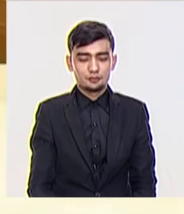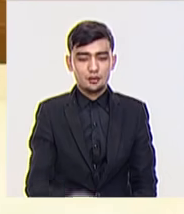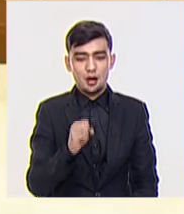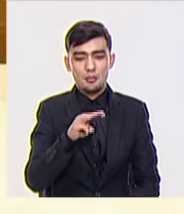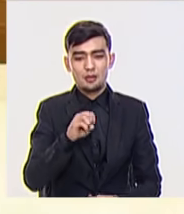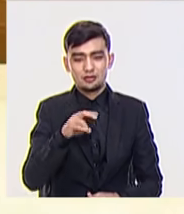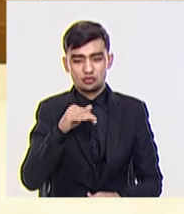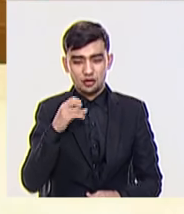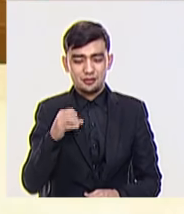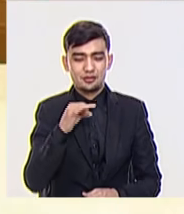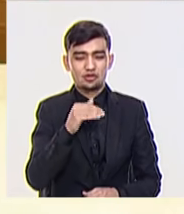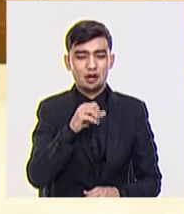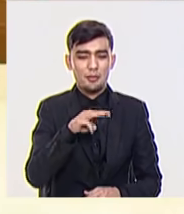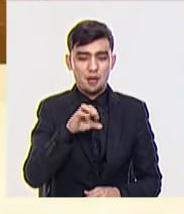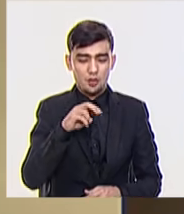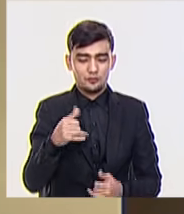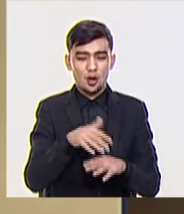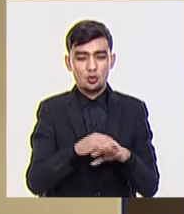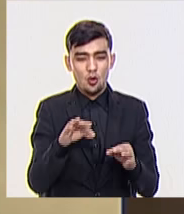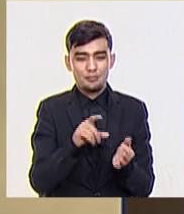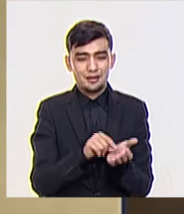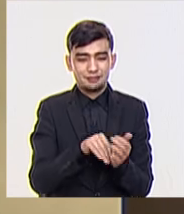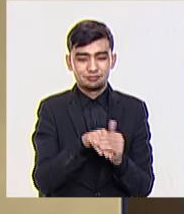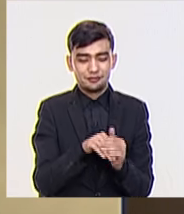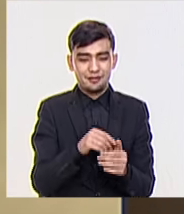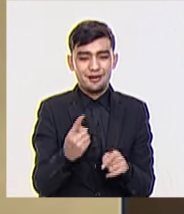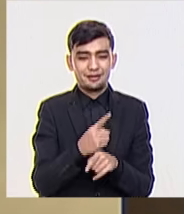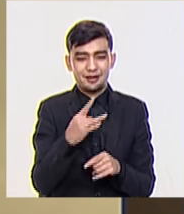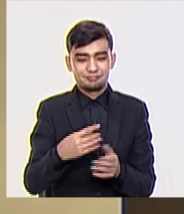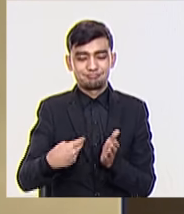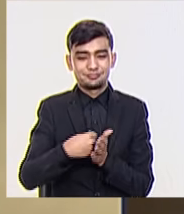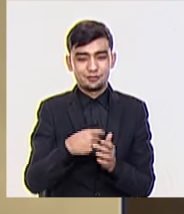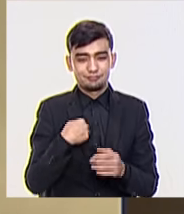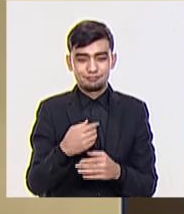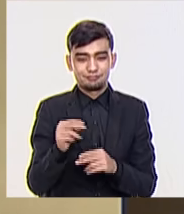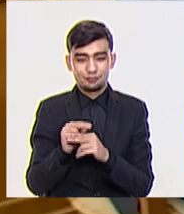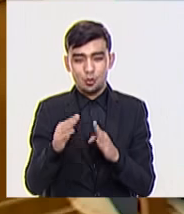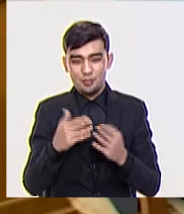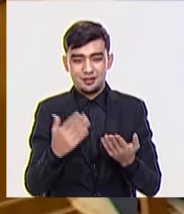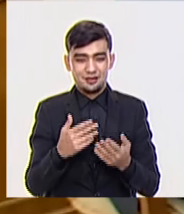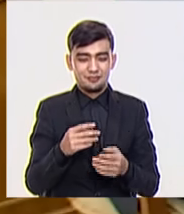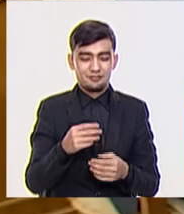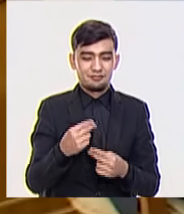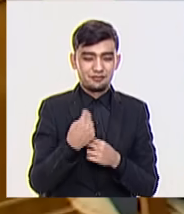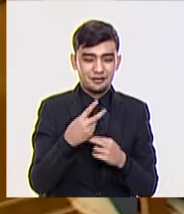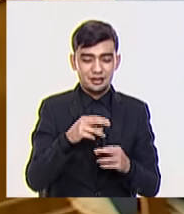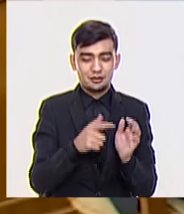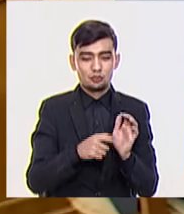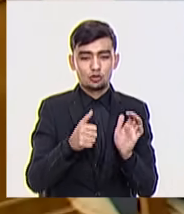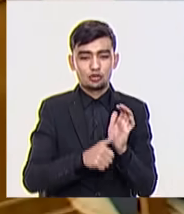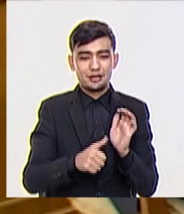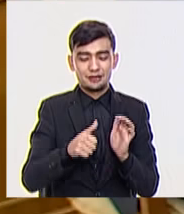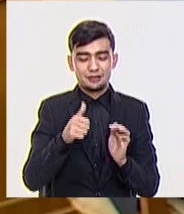Аманжан Жамалов халық әлі күнге дейін зейнетақы қорындағы бір реттік төлемді ала алмай отырғанын алға тартты. Айтуынша, қазір 761 мың азамат